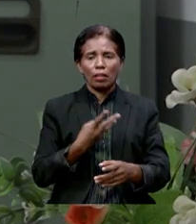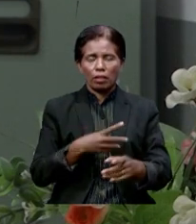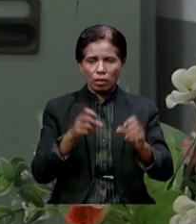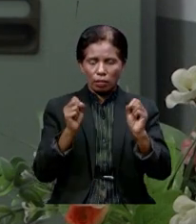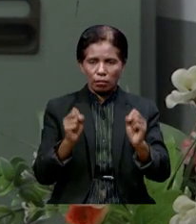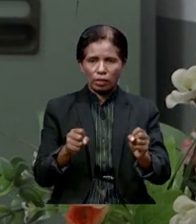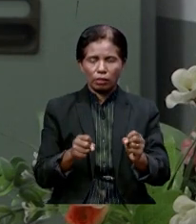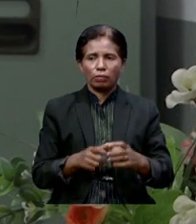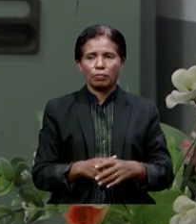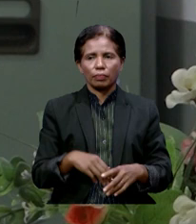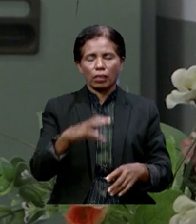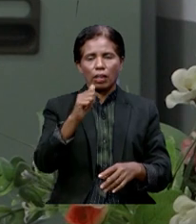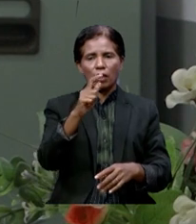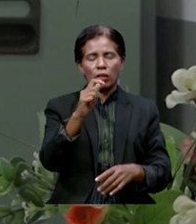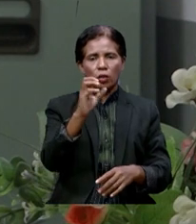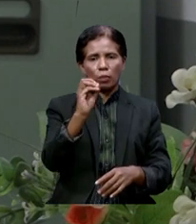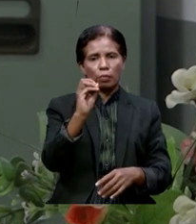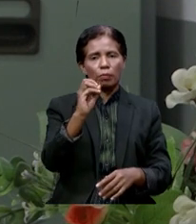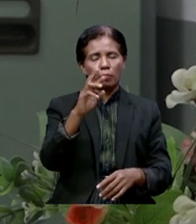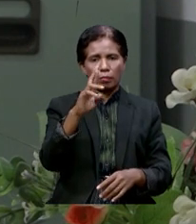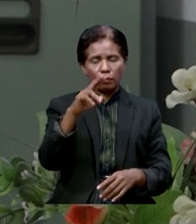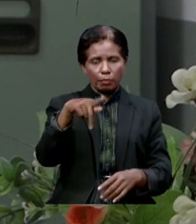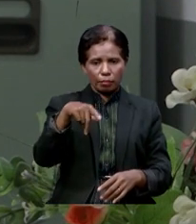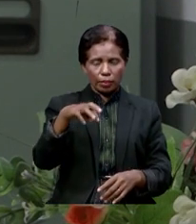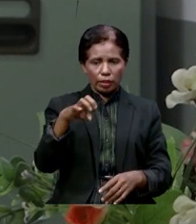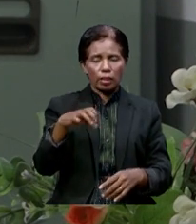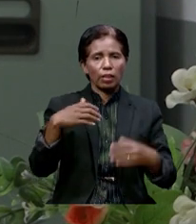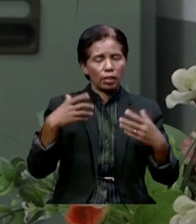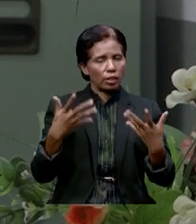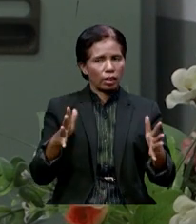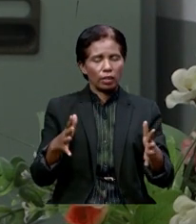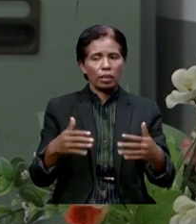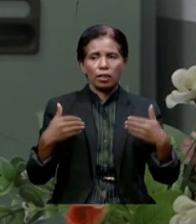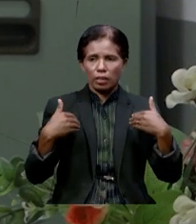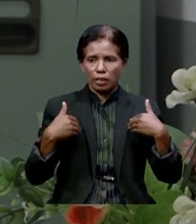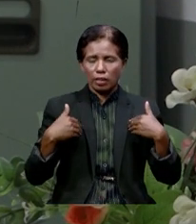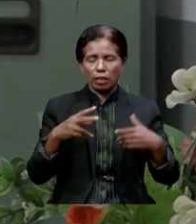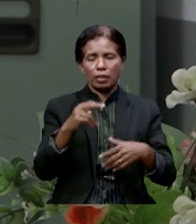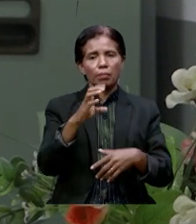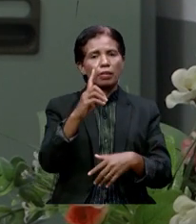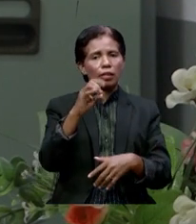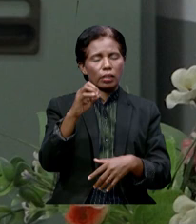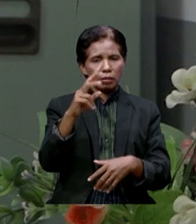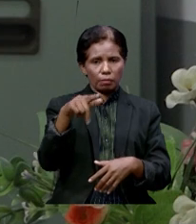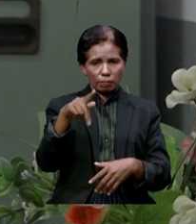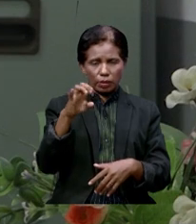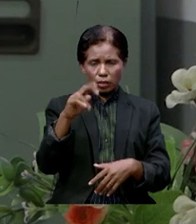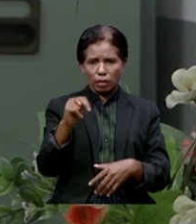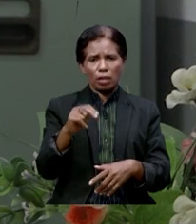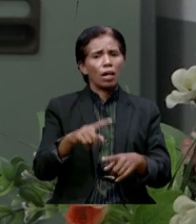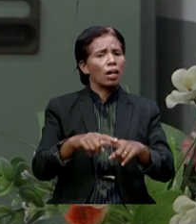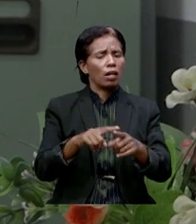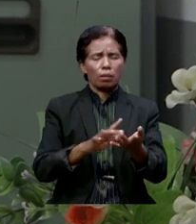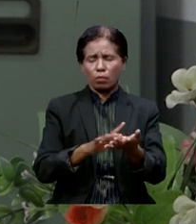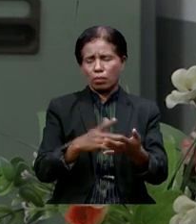Ansar kaptopril lah iya, atau agora kaptopril lah iya. Maybe iya amlodipin, iya mas nifedipin, beli ay moruk seluk. Mas iya pasien balung dan